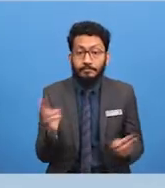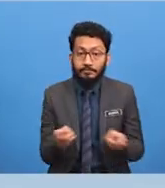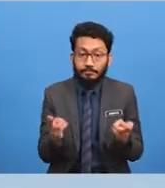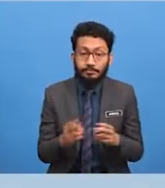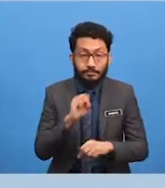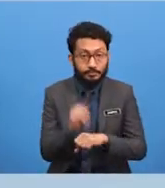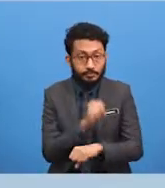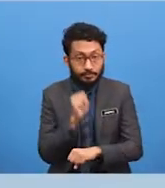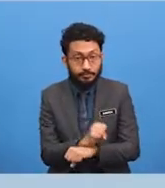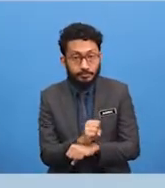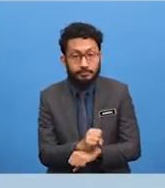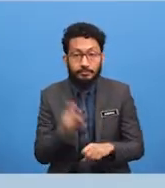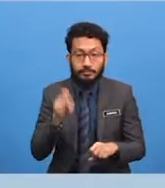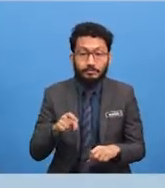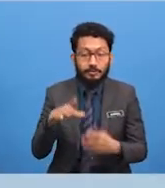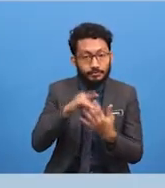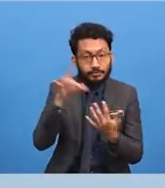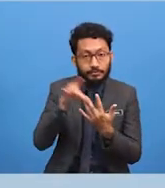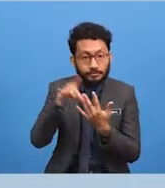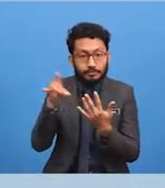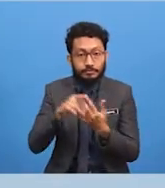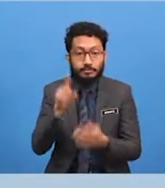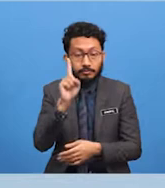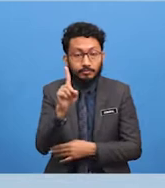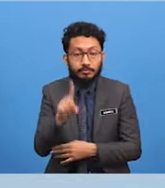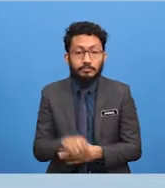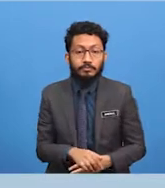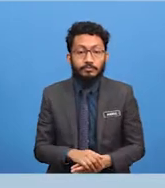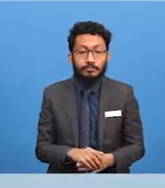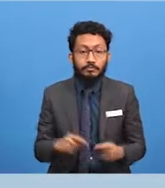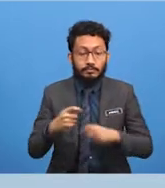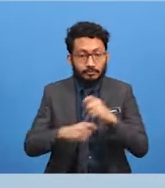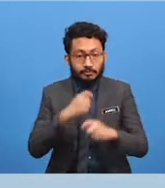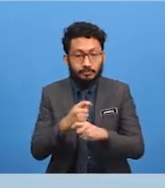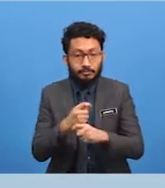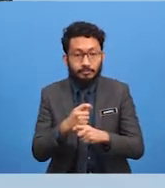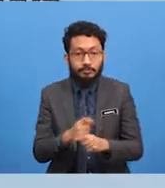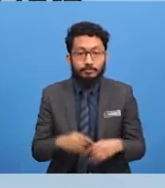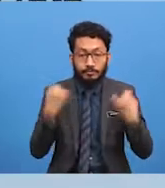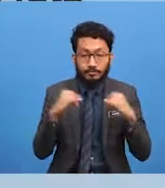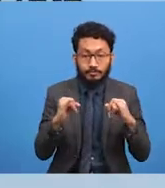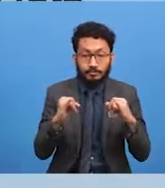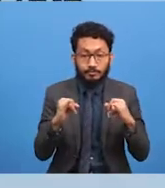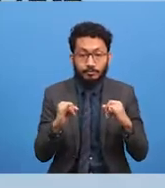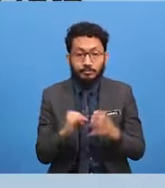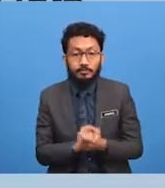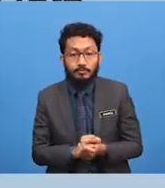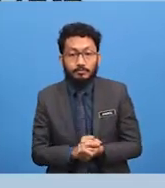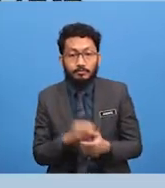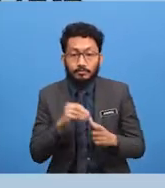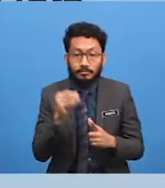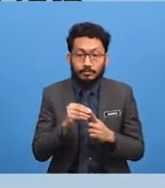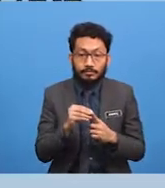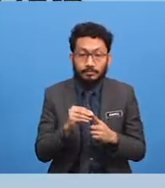XYZ boleh memilih alternatif satu meningkatkan promosi jualan sebagai strategi bagi